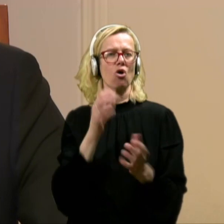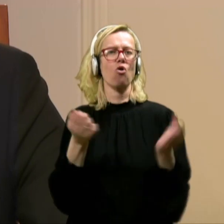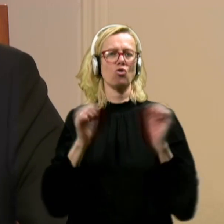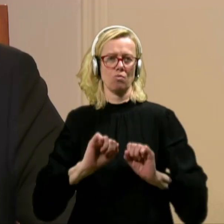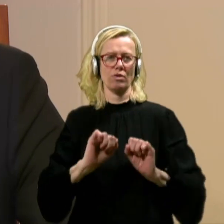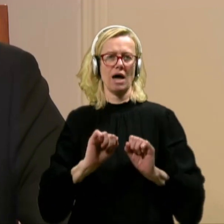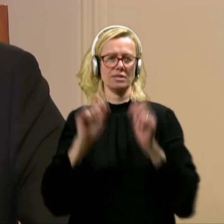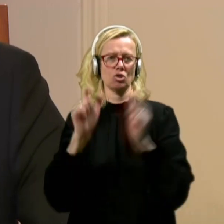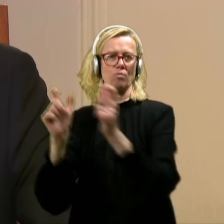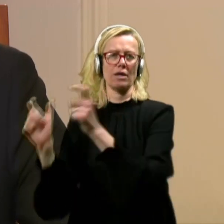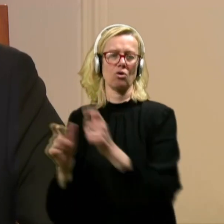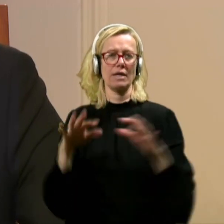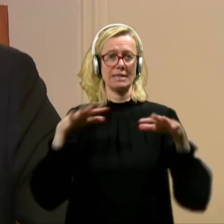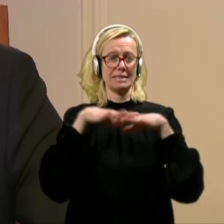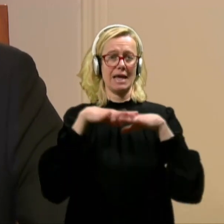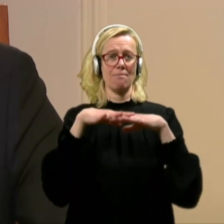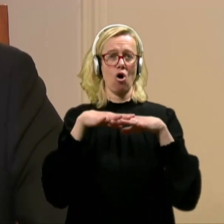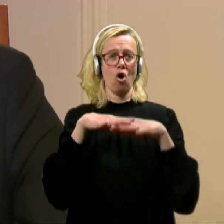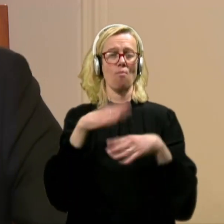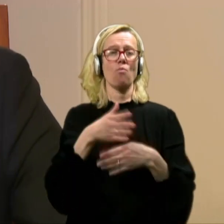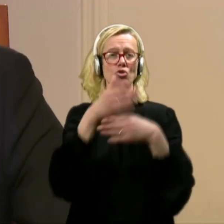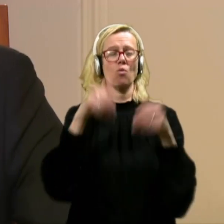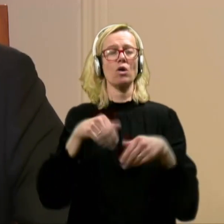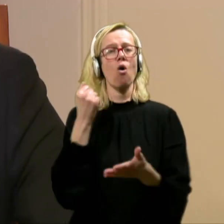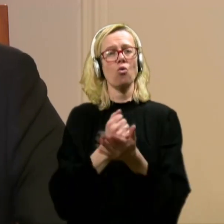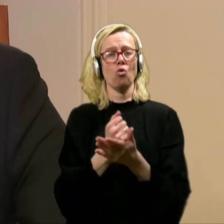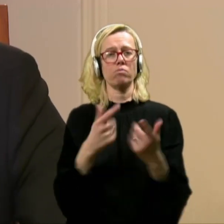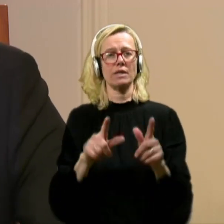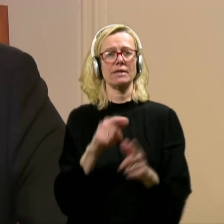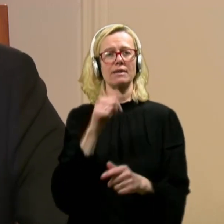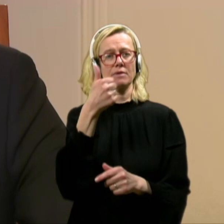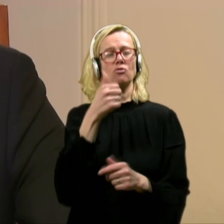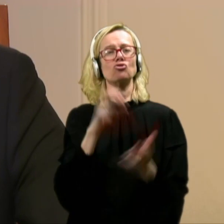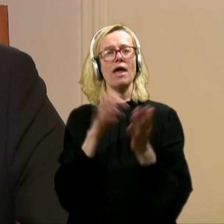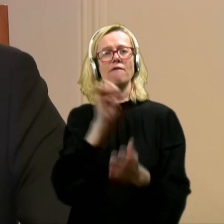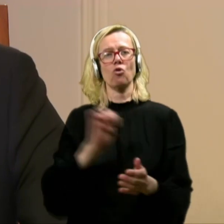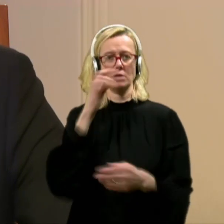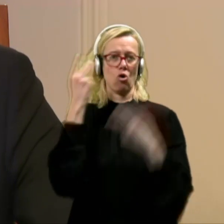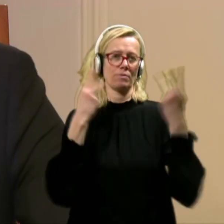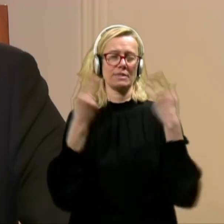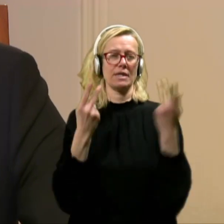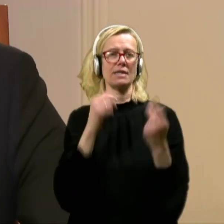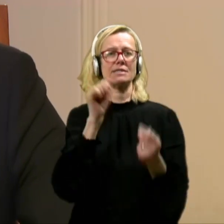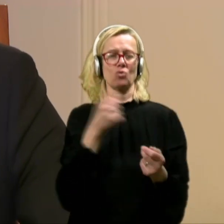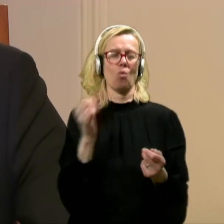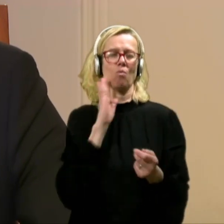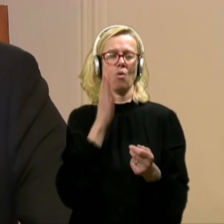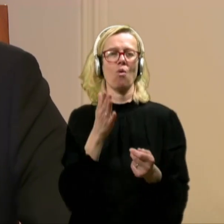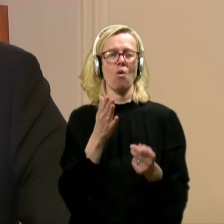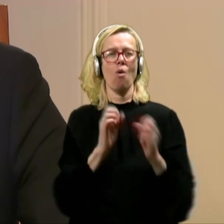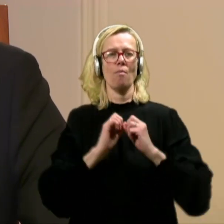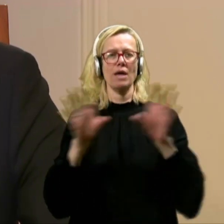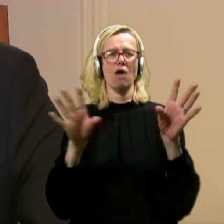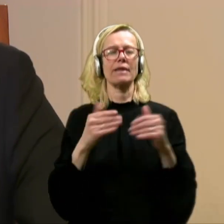gospodarskih subjektov. Shemo pomoči mora najprej odobriti še Evropska komisija, zato bo